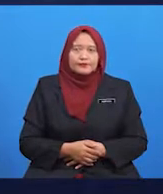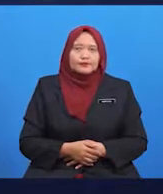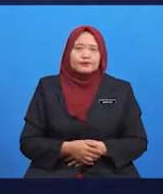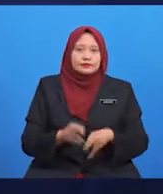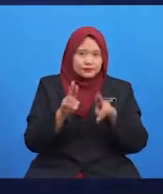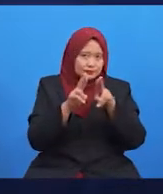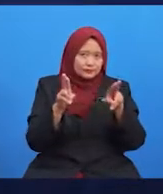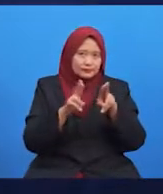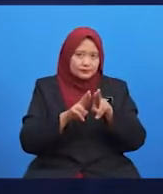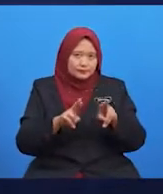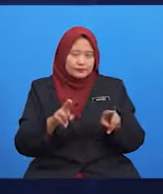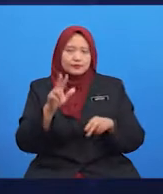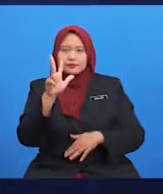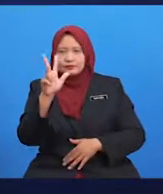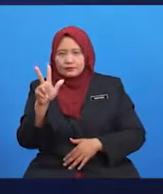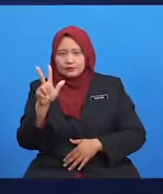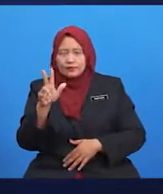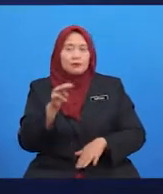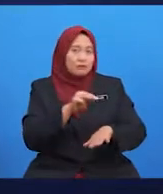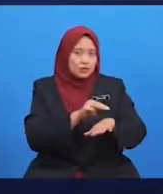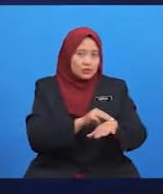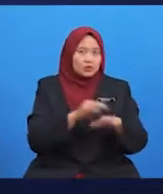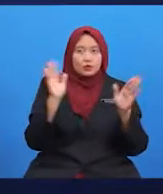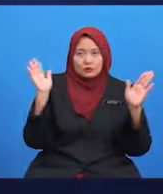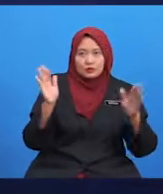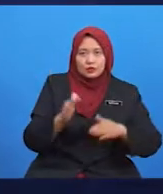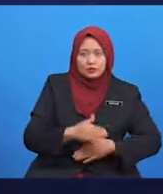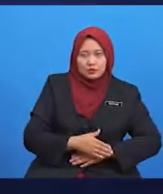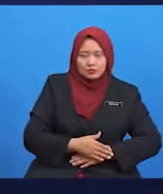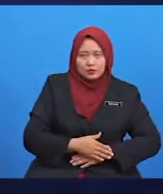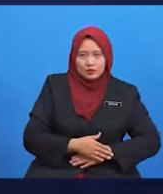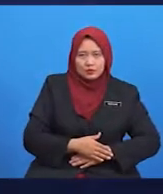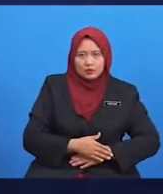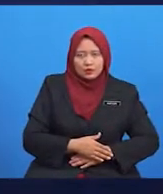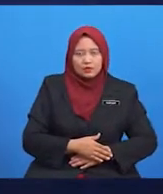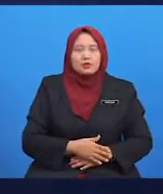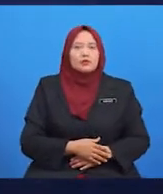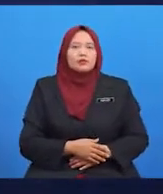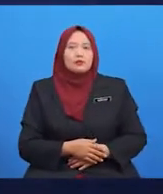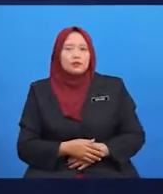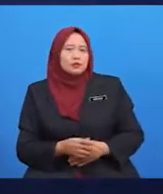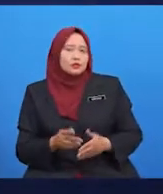Rangkap ketiga, ketika bersolat, kadangkala mereka bersebelahan.